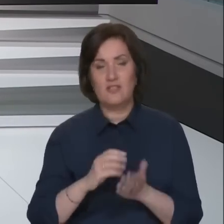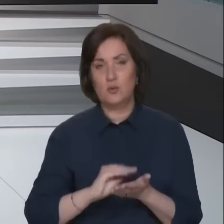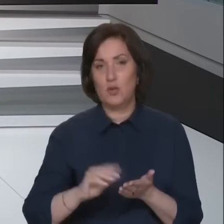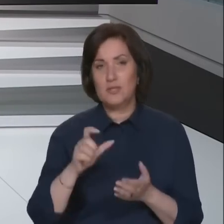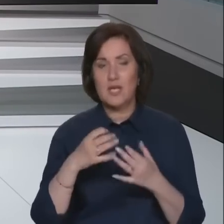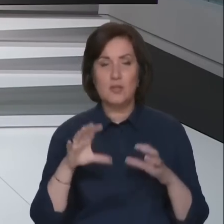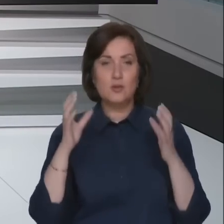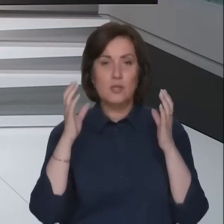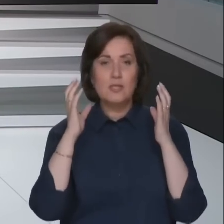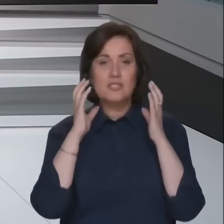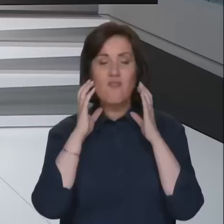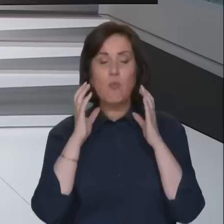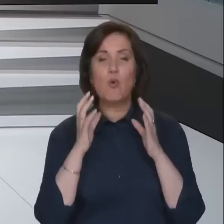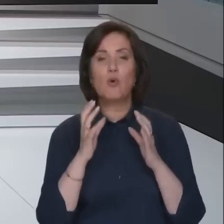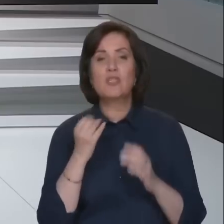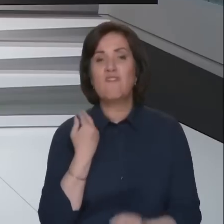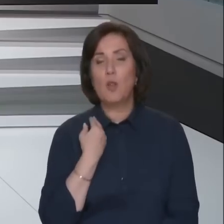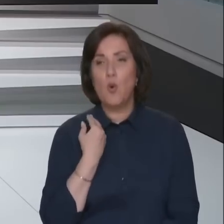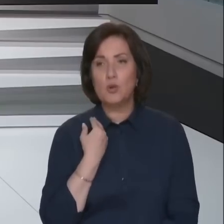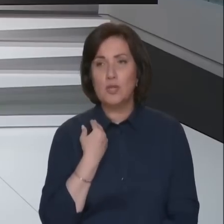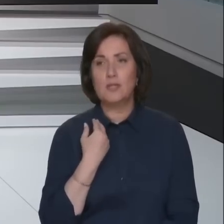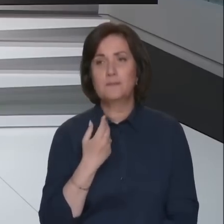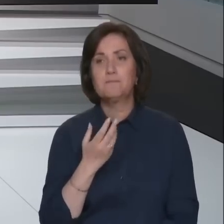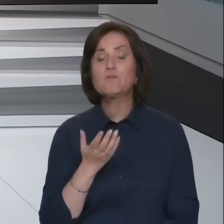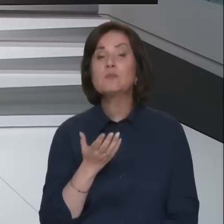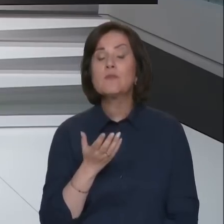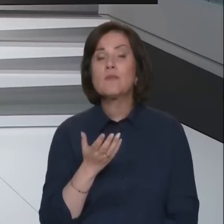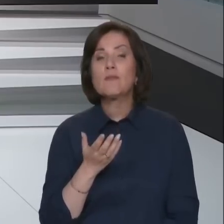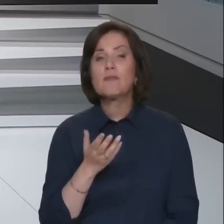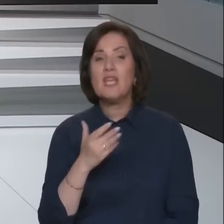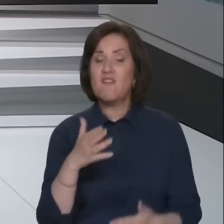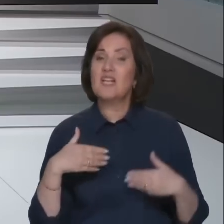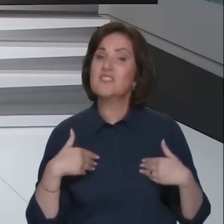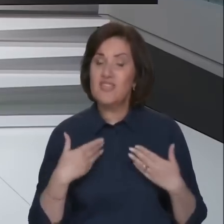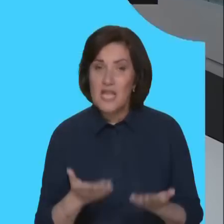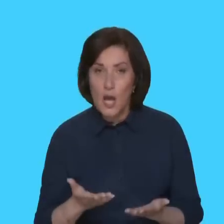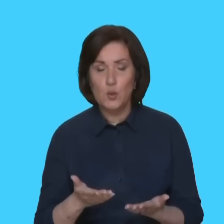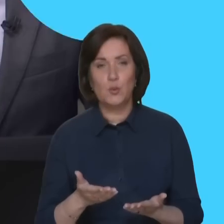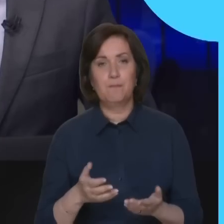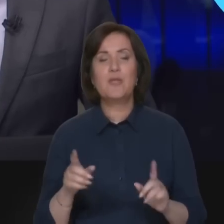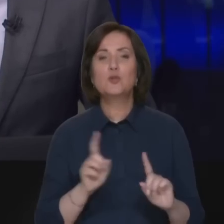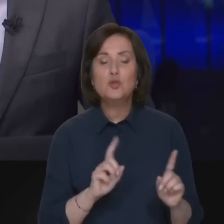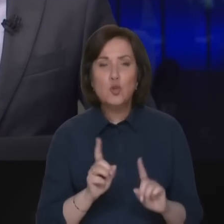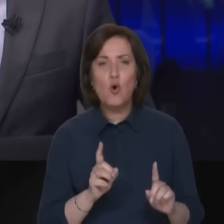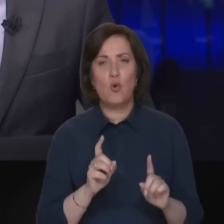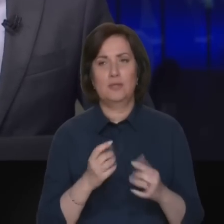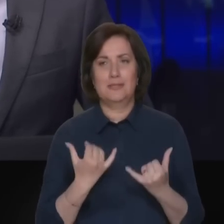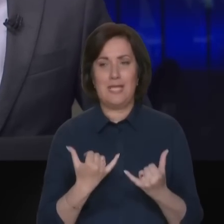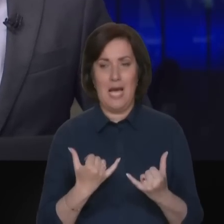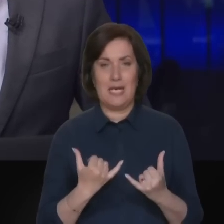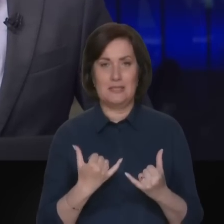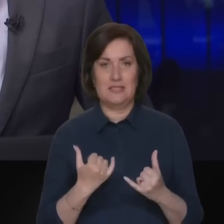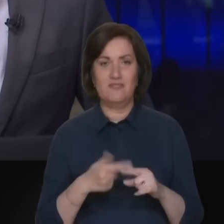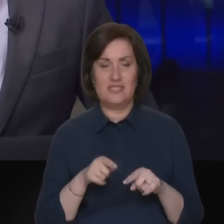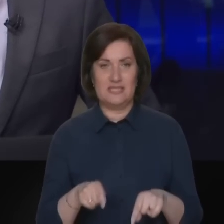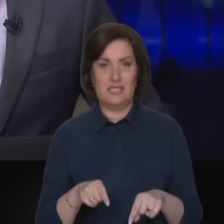кореспондента Радіо Свобода в Лондоні, Олесь Ковач з нами на зв'язку. Олесь, я вас вітаю. От що, в принципі, зараз в